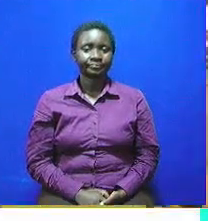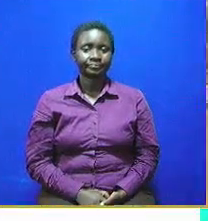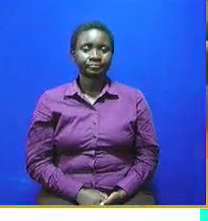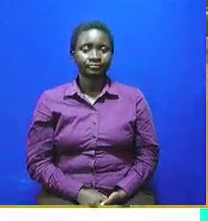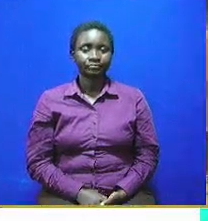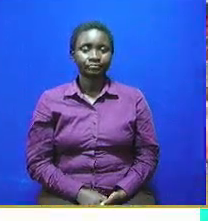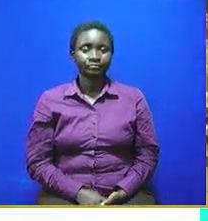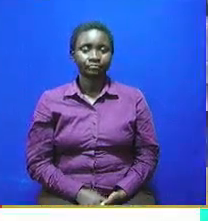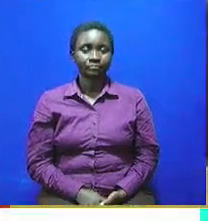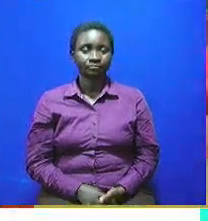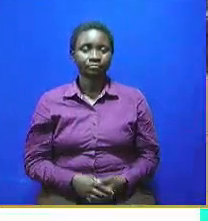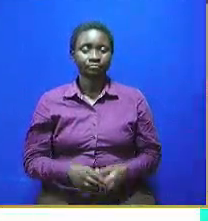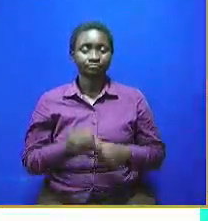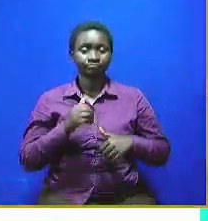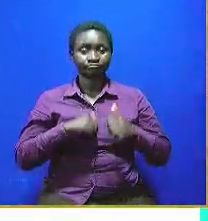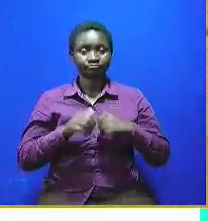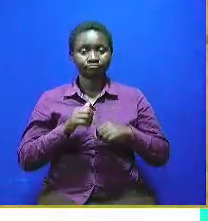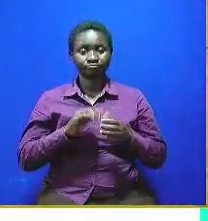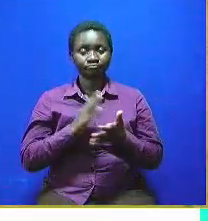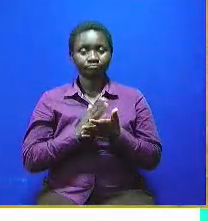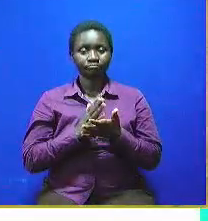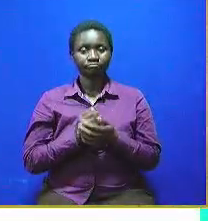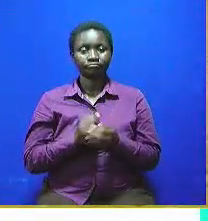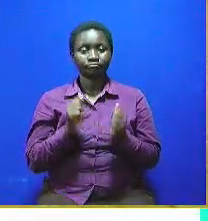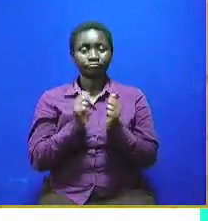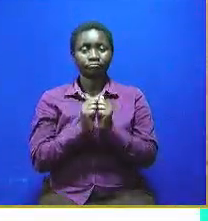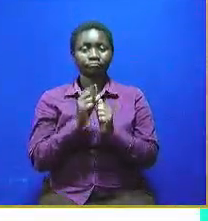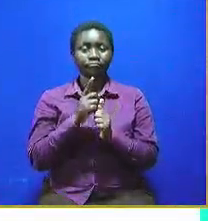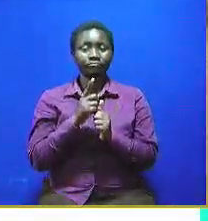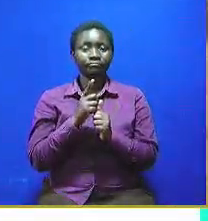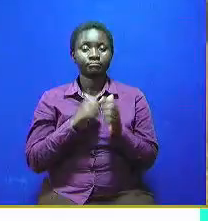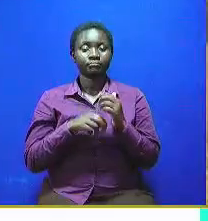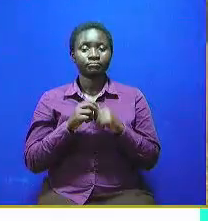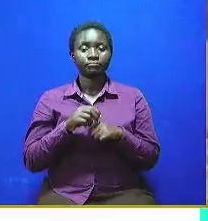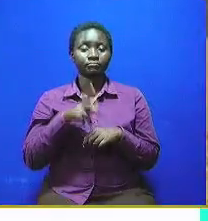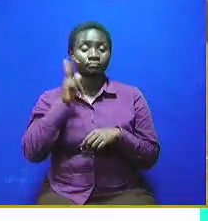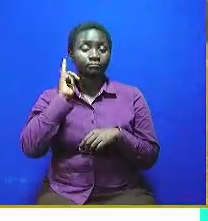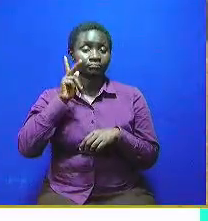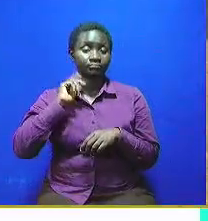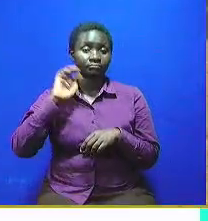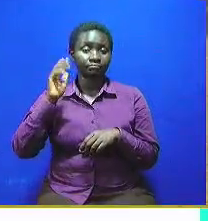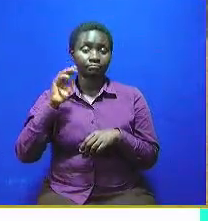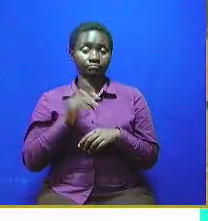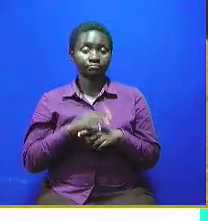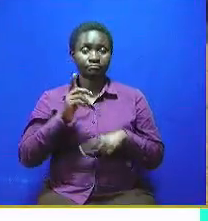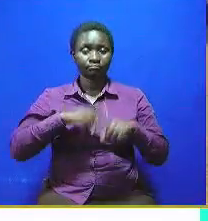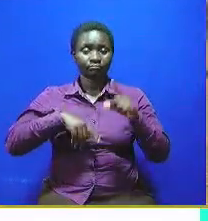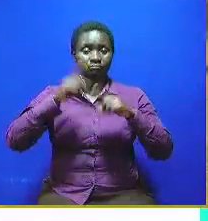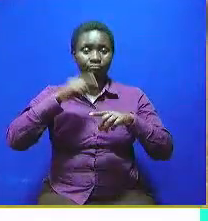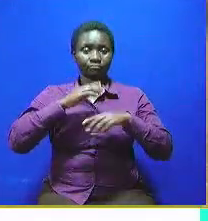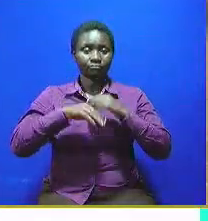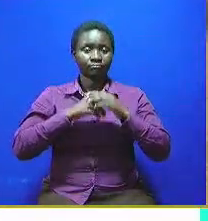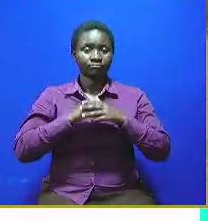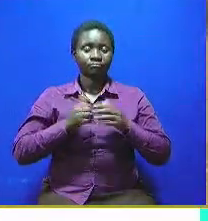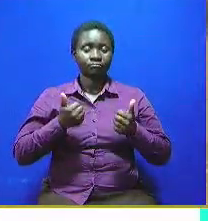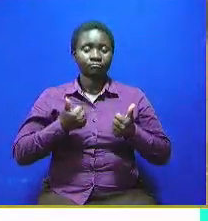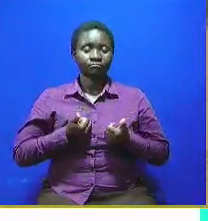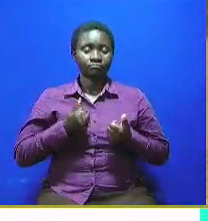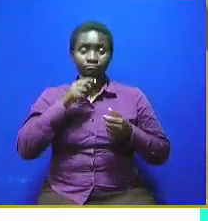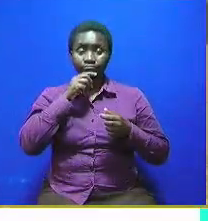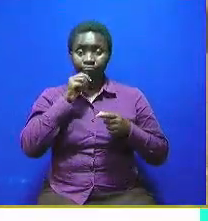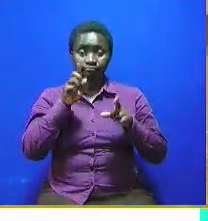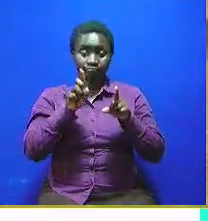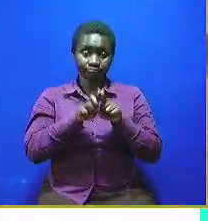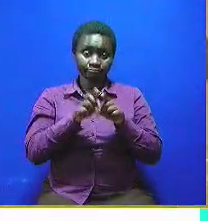Nirabunase chiko sabi ya chiko chila chisa county ikominemo chie county ya Kisii na wabu yuponsi kurunese mwayaba murenese mwayaba iseke na wabara